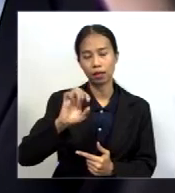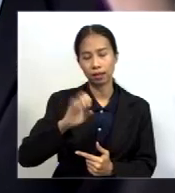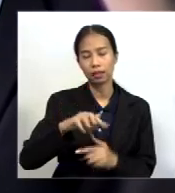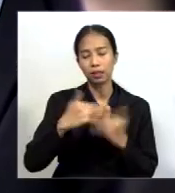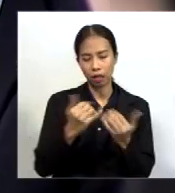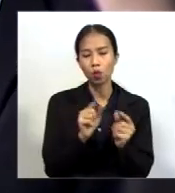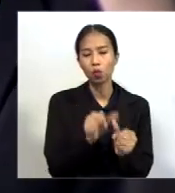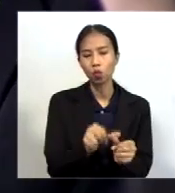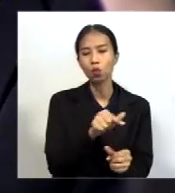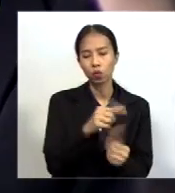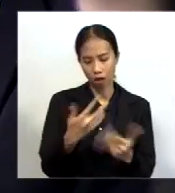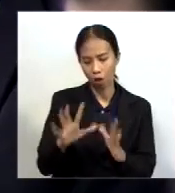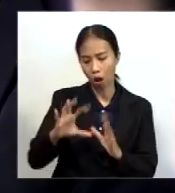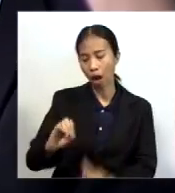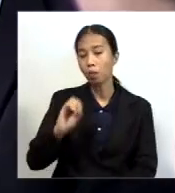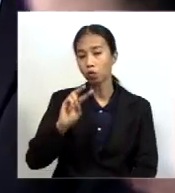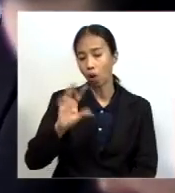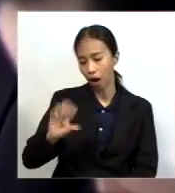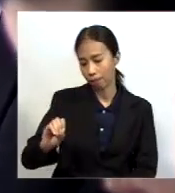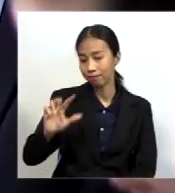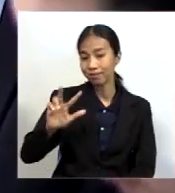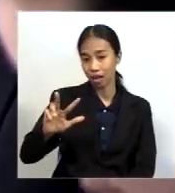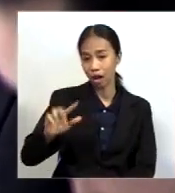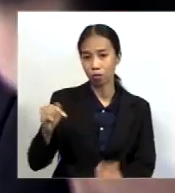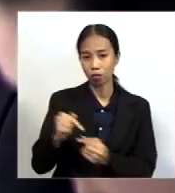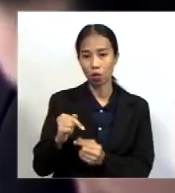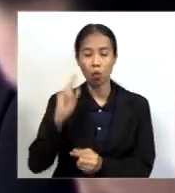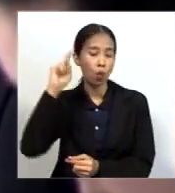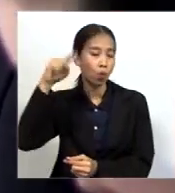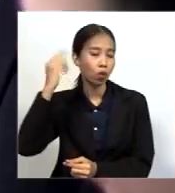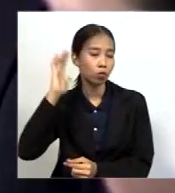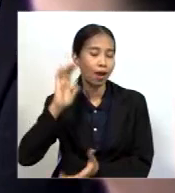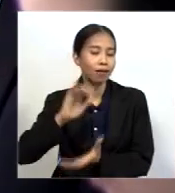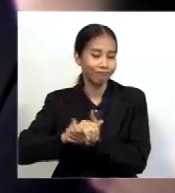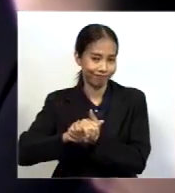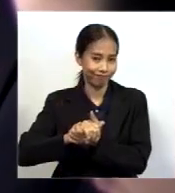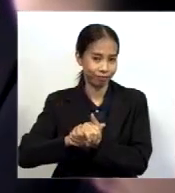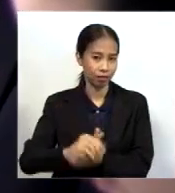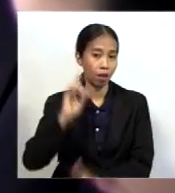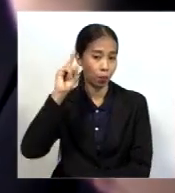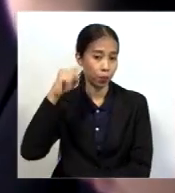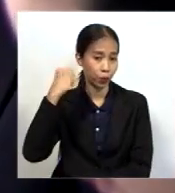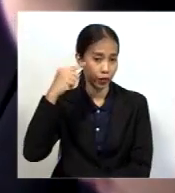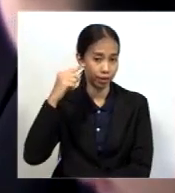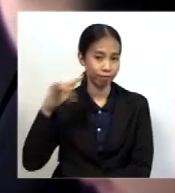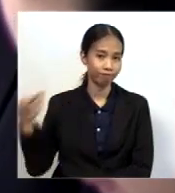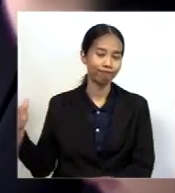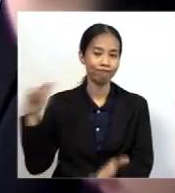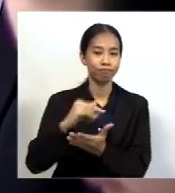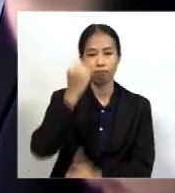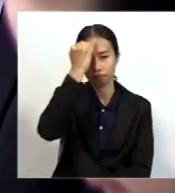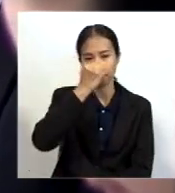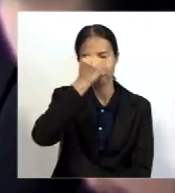52นะครับกับ53เนี่ยเป็นสามีภรรยากันนะฮะภรรยาเดินทางกลับมาจากอิตาลี